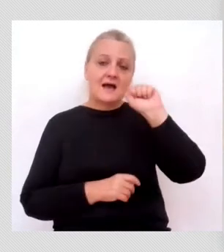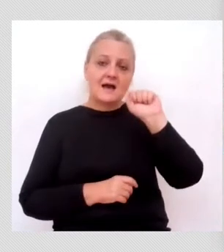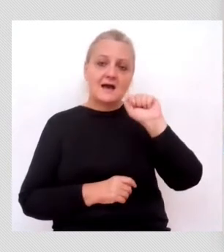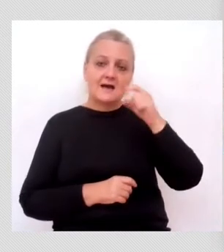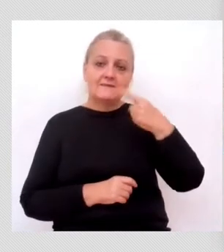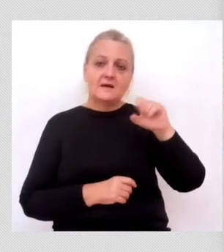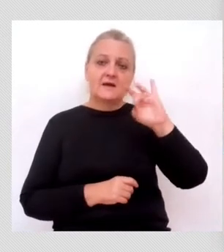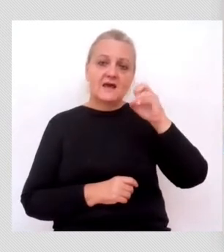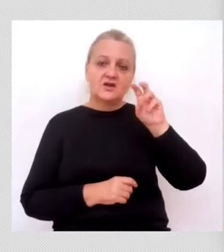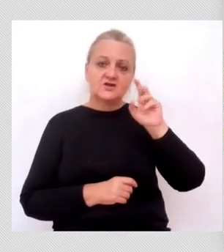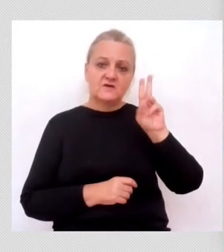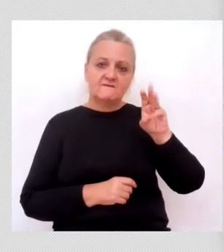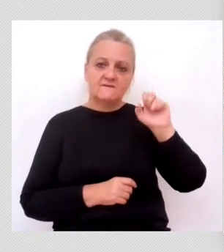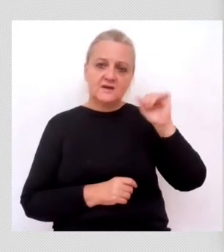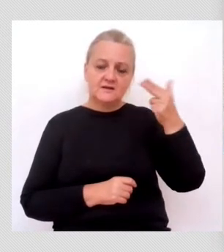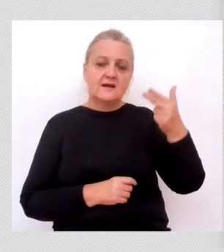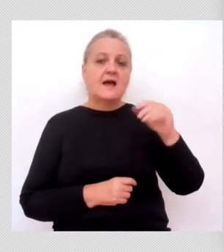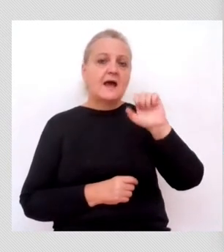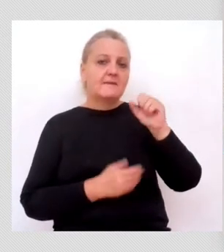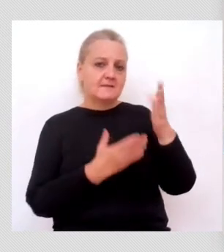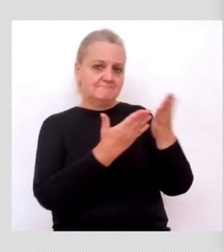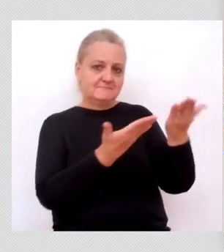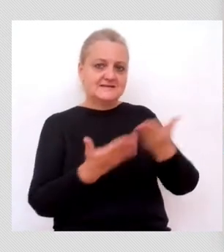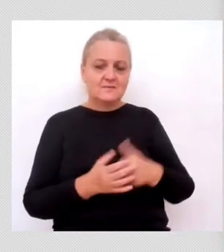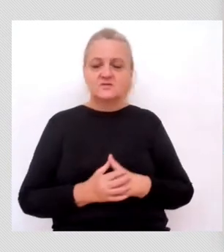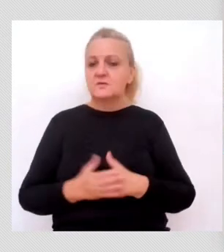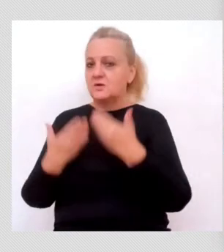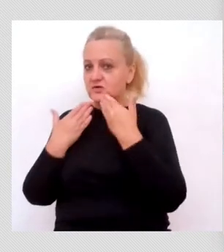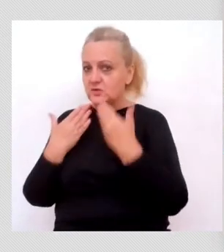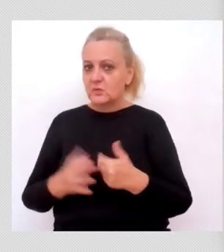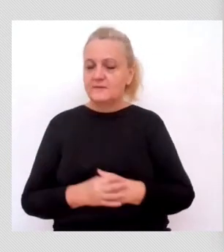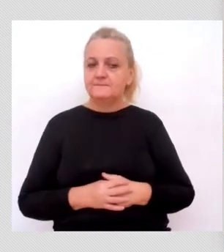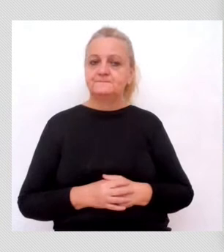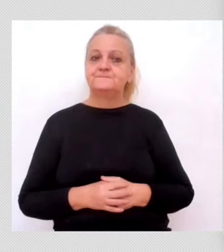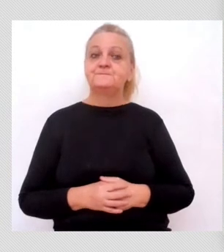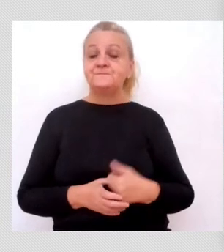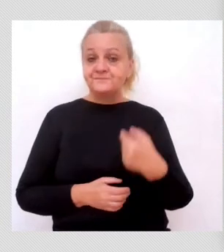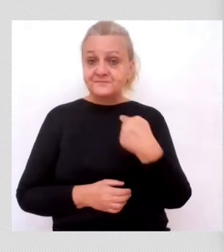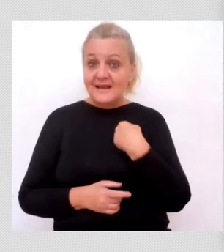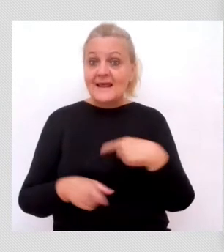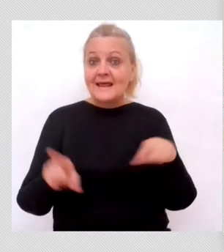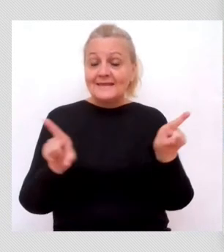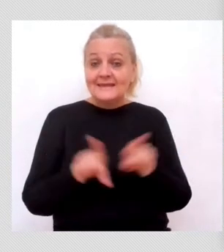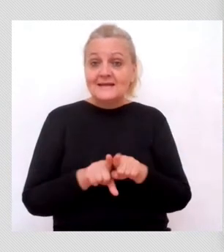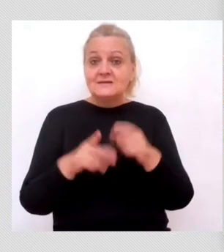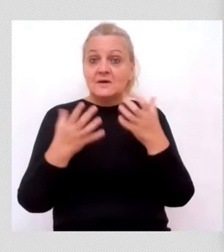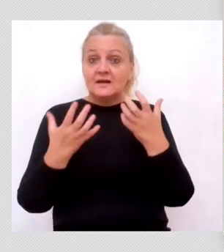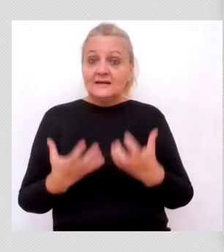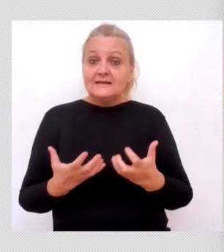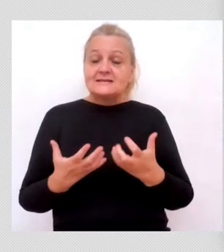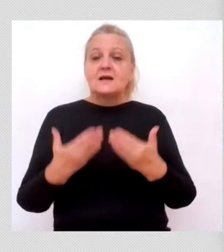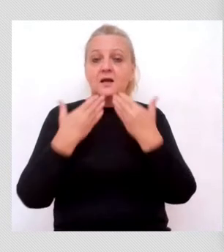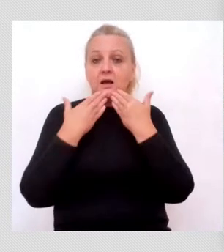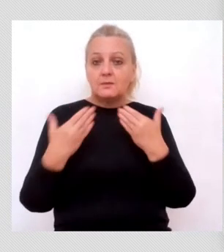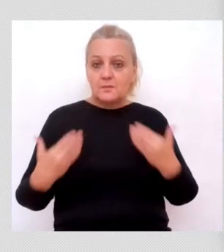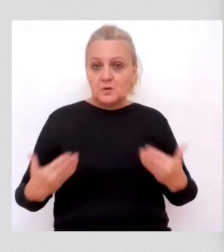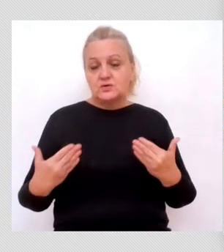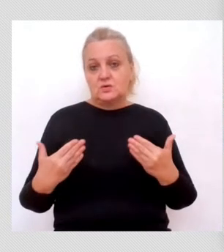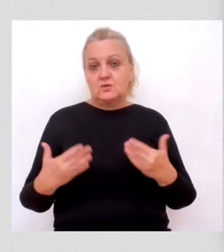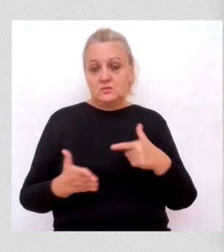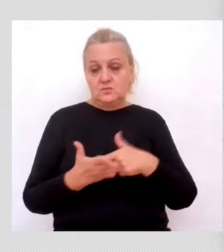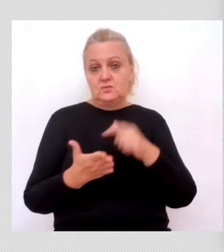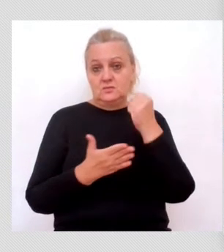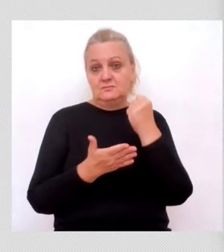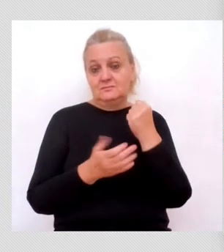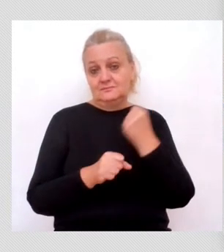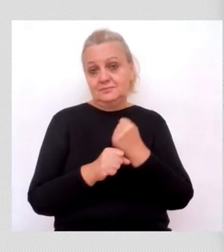proszę. Dziękuję. Ja też chciałem podziękować za to opracowanie. Ono wydaje mi